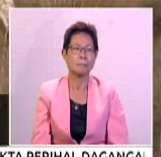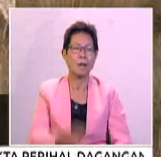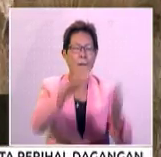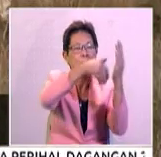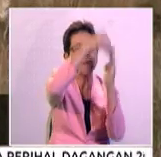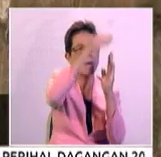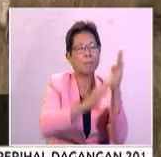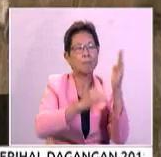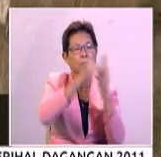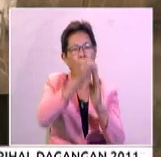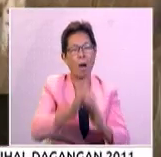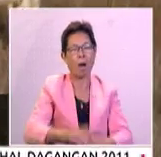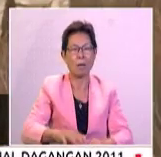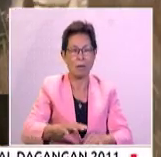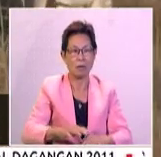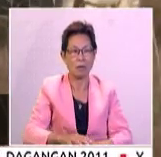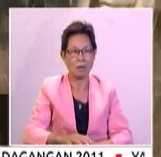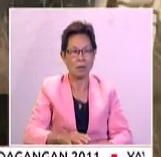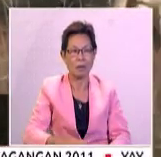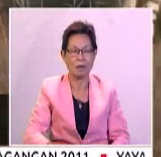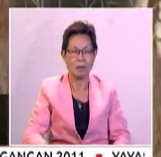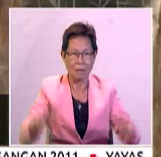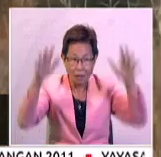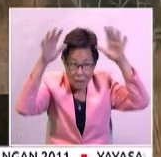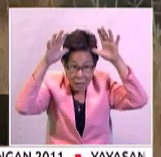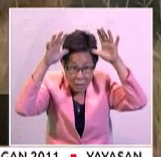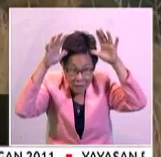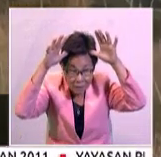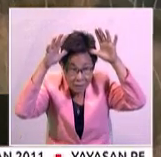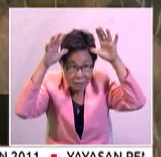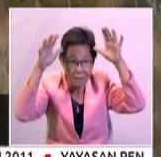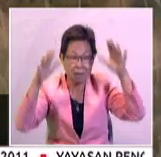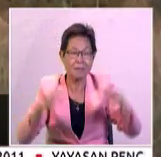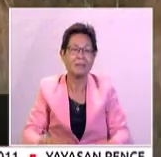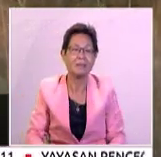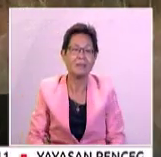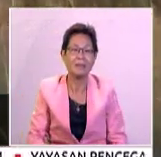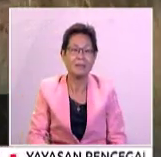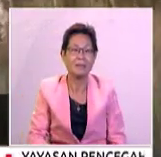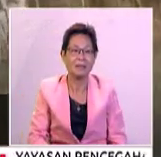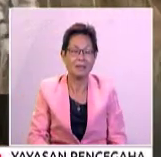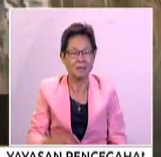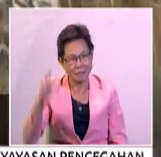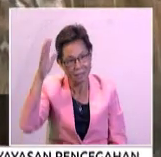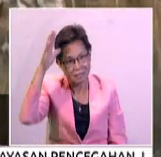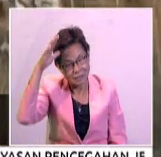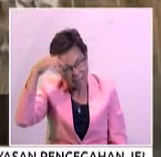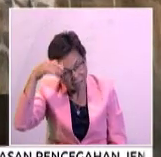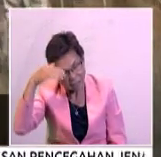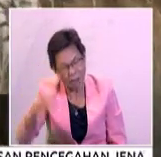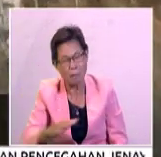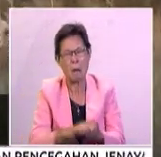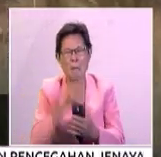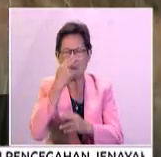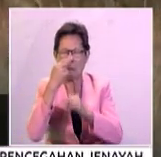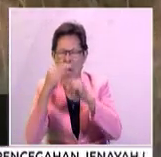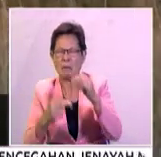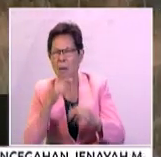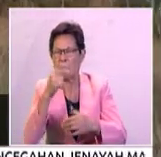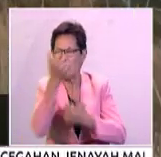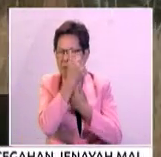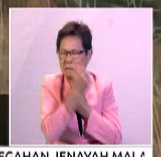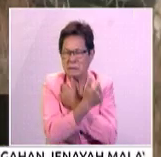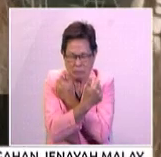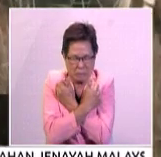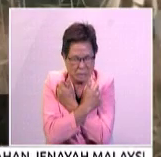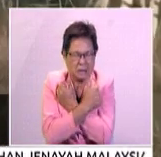Mengecat keldai dan menjadikannya kelihatan seperti kuda belang mungkin kedengaran lucu. Namun, tidak bagi golongan pencinta haiwan. Kejadian